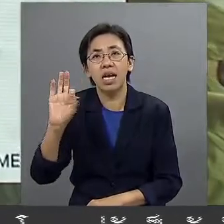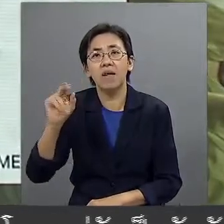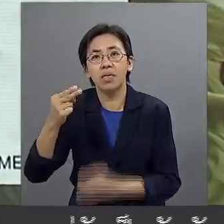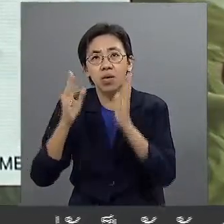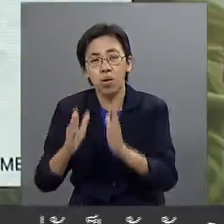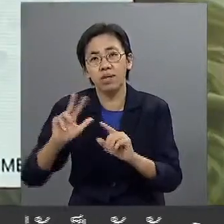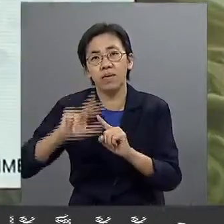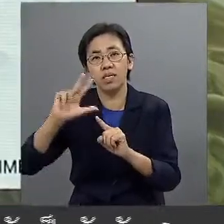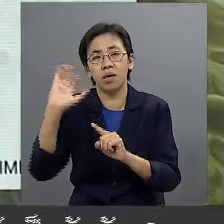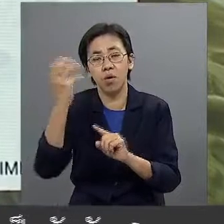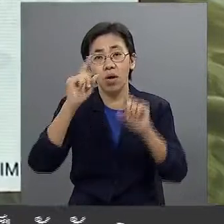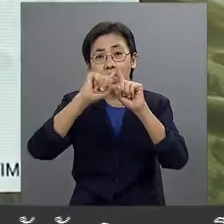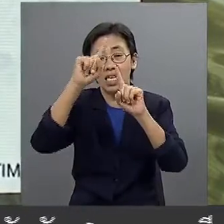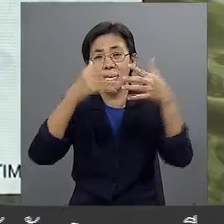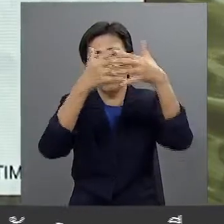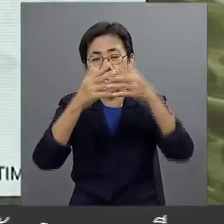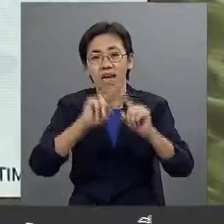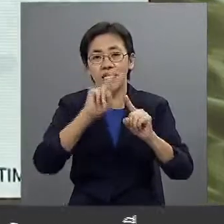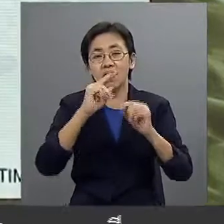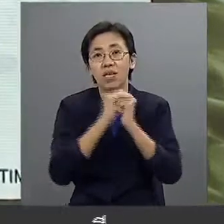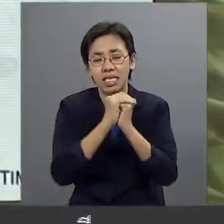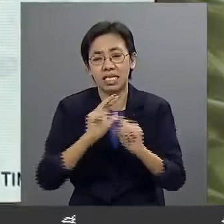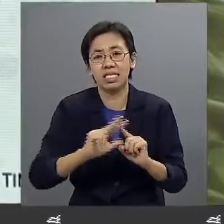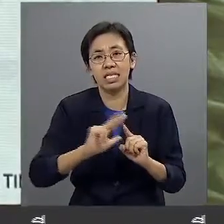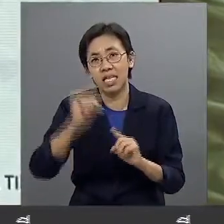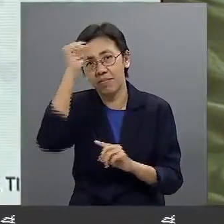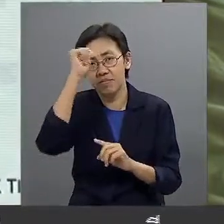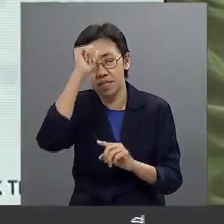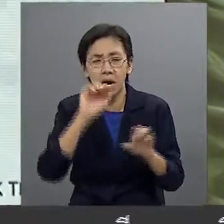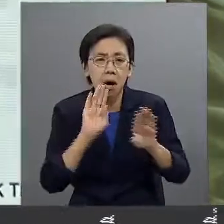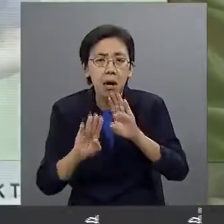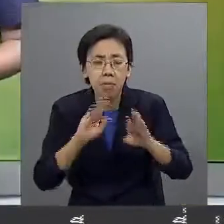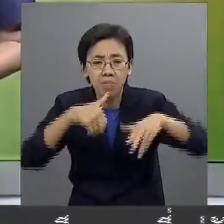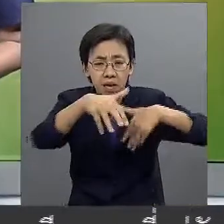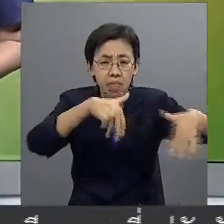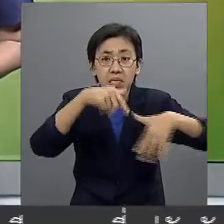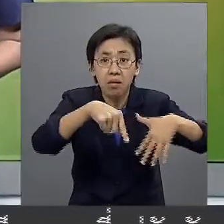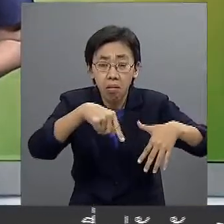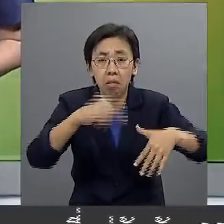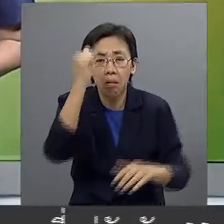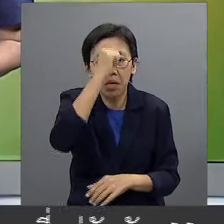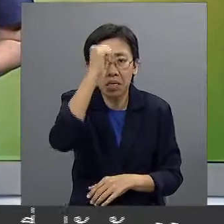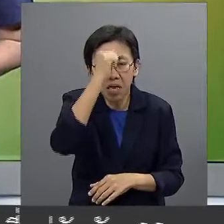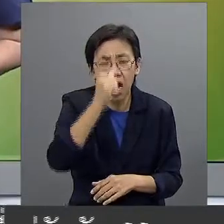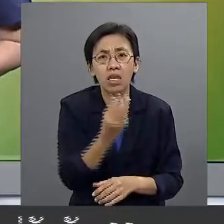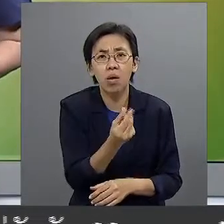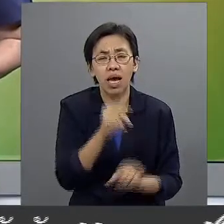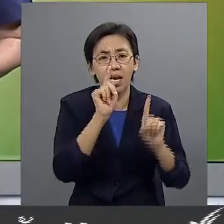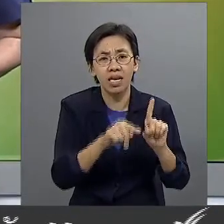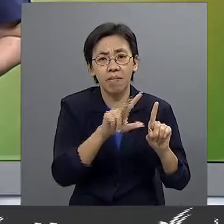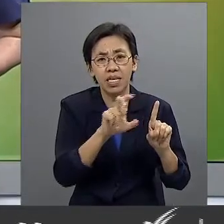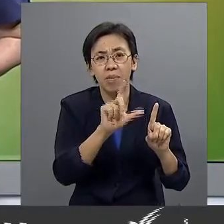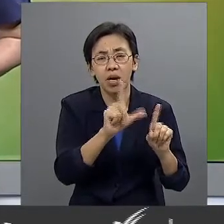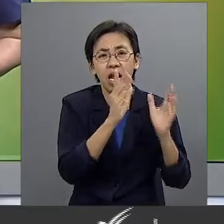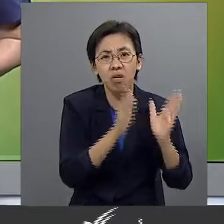จากสหรัฐอเมริกาและจีนค่ะแต่ว่าพอไปเปรียบเทียบกับจำนวนประชากรของอินเดียที่มีมากกว่าหนึ่งพันสามร้อยล้านคนแล้ว